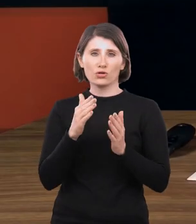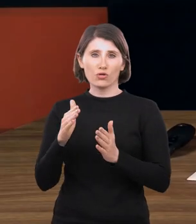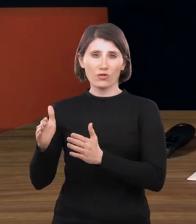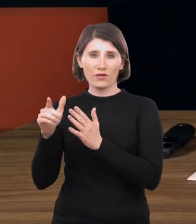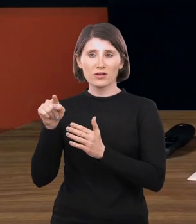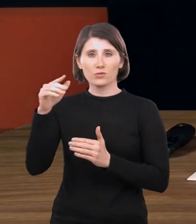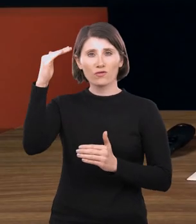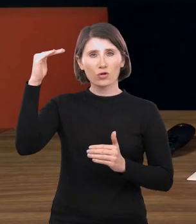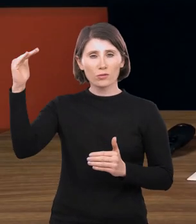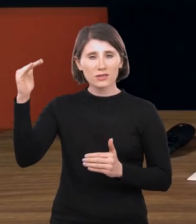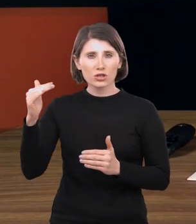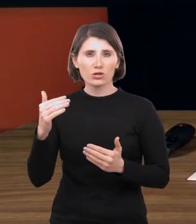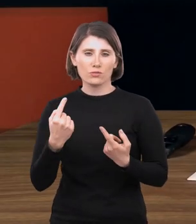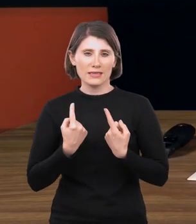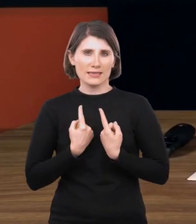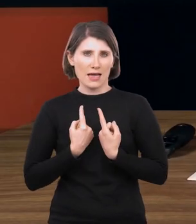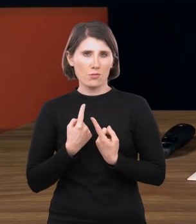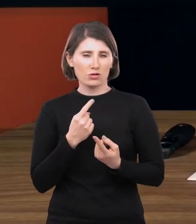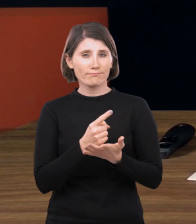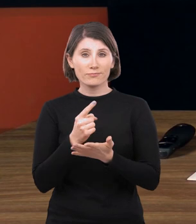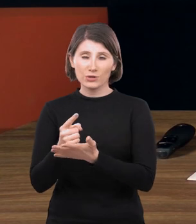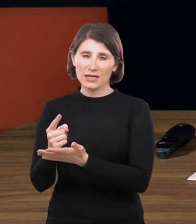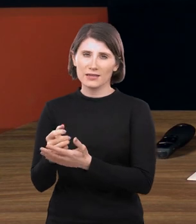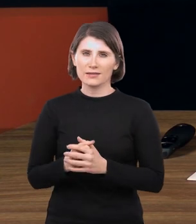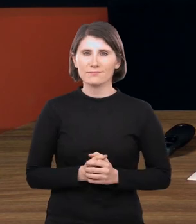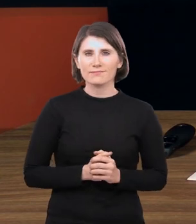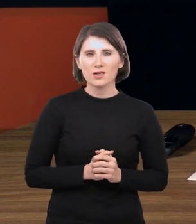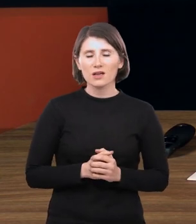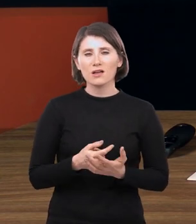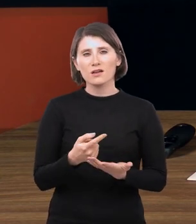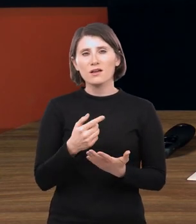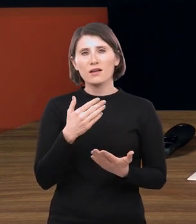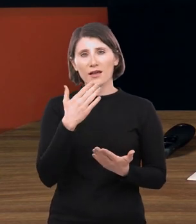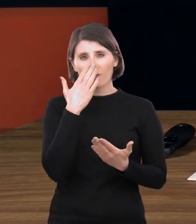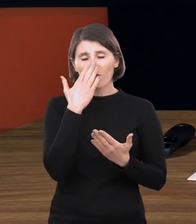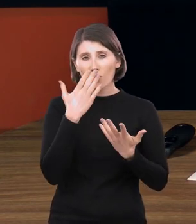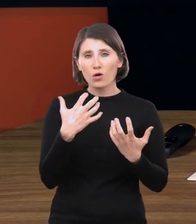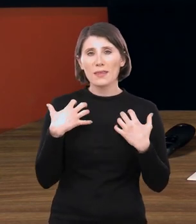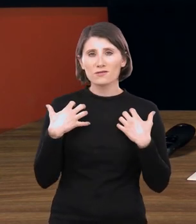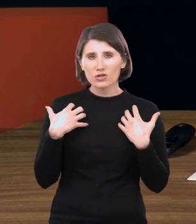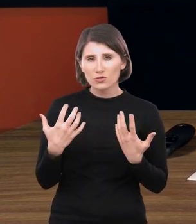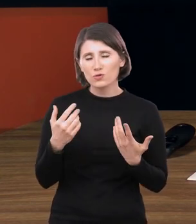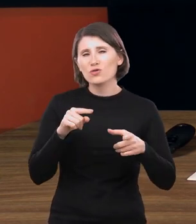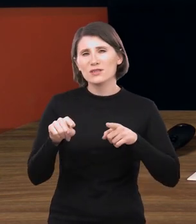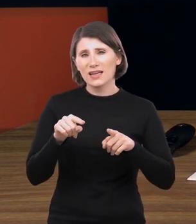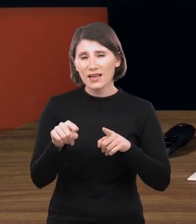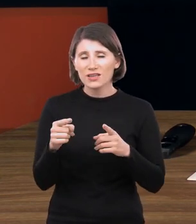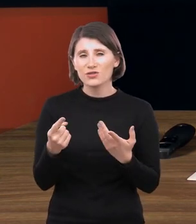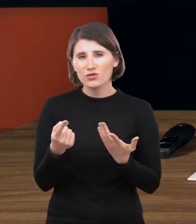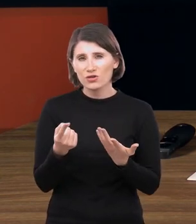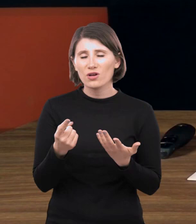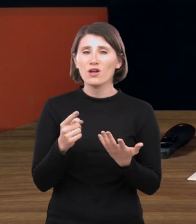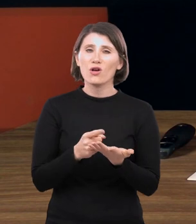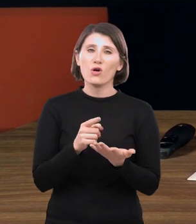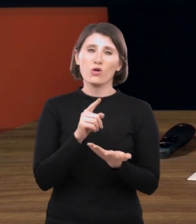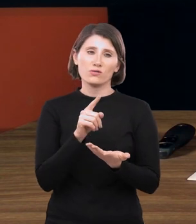Jak to wygląda w rzeczywistości, to myślę, że też jest bardzo zależne od właśnie poszczególnych placówek